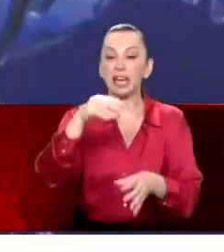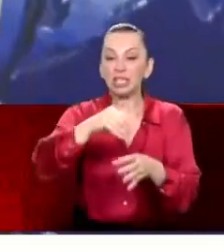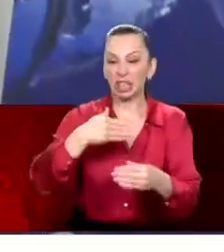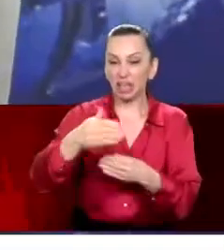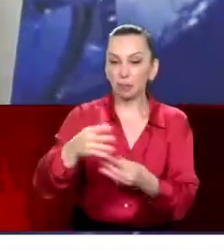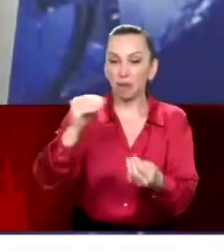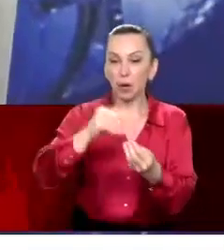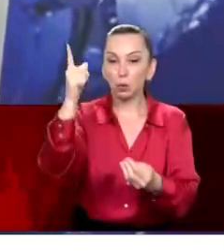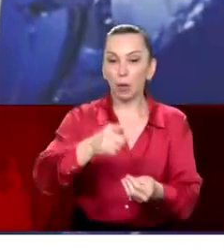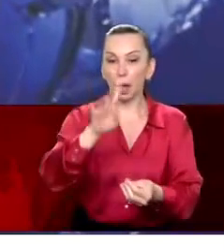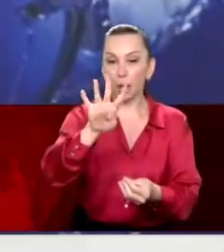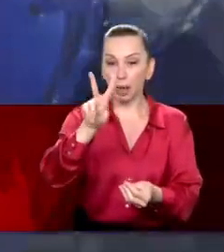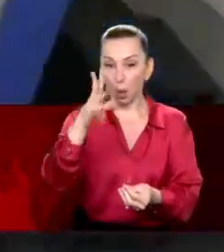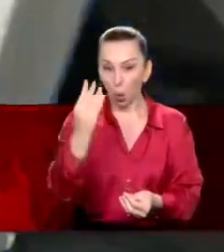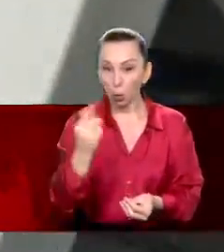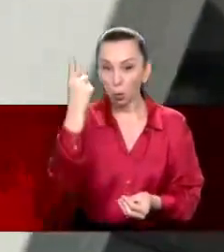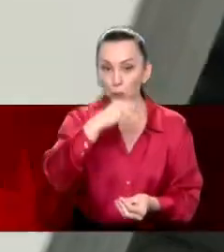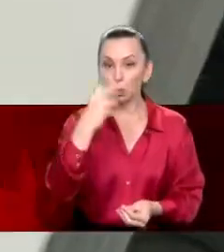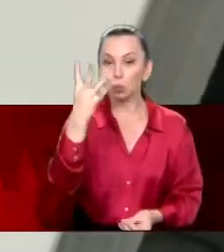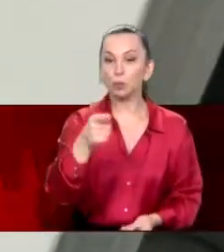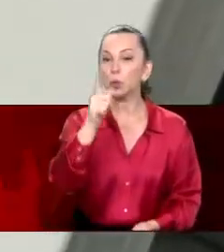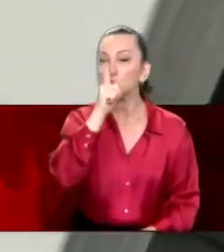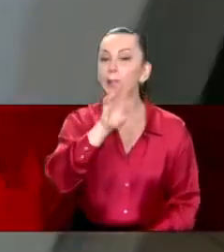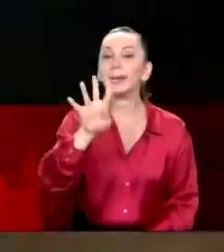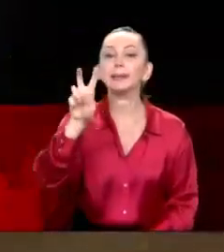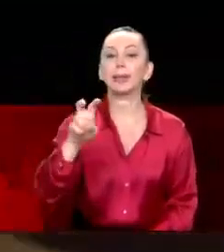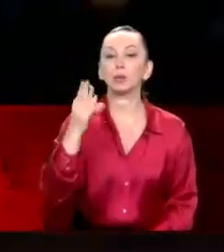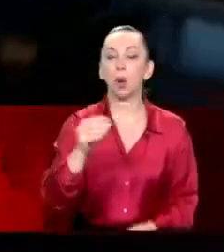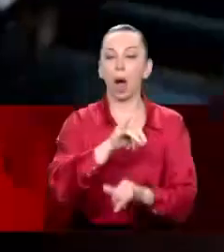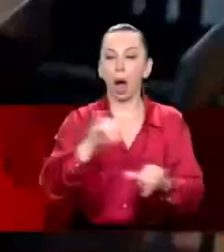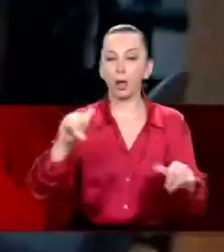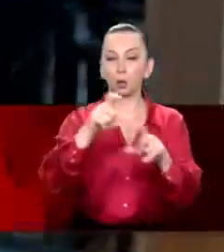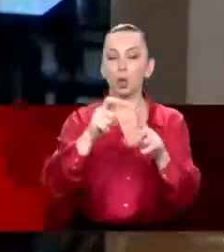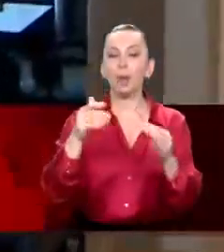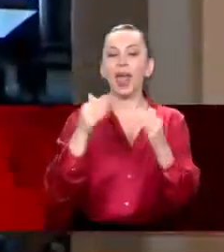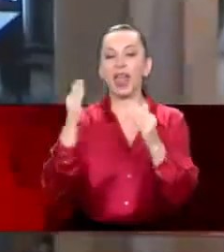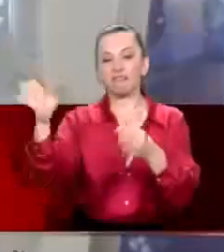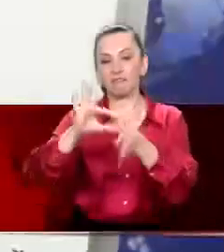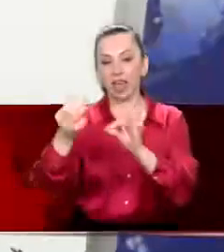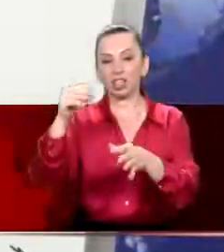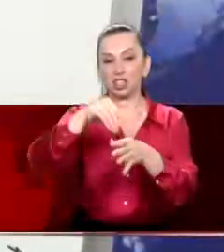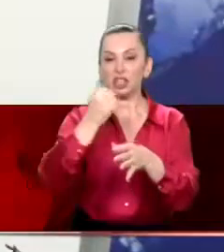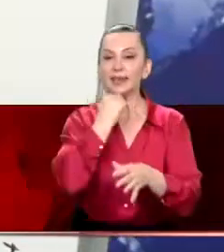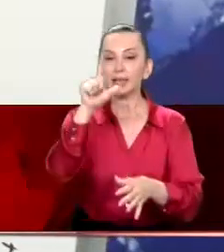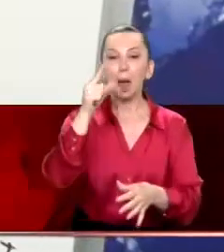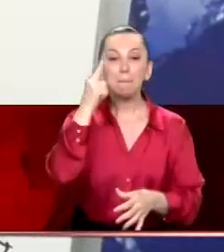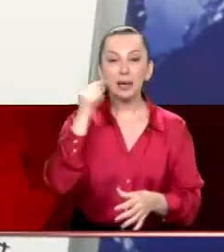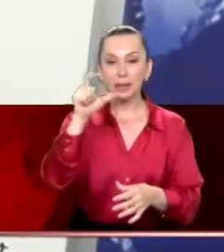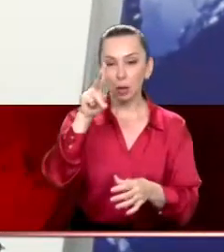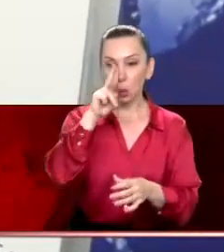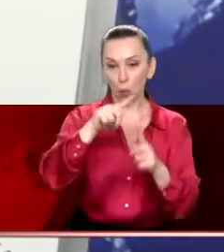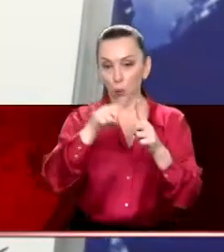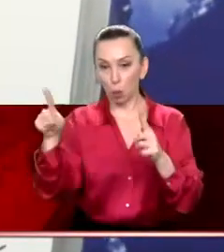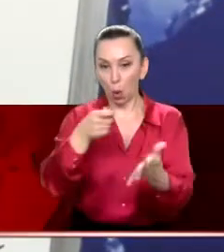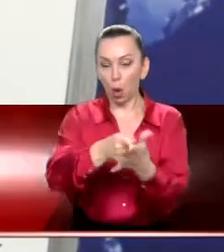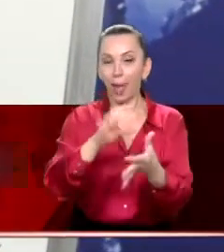gecikme faizi % 42i bulacağı için 3148 liraya çıkacak aynı durum Emlak vergisi için de geçerli mayıs ayı sonuna kadar ödemeniz